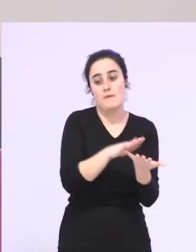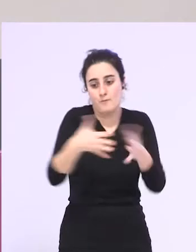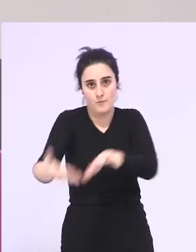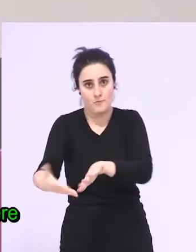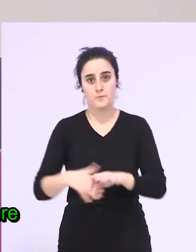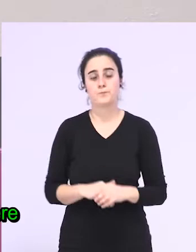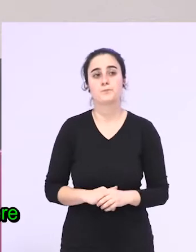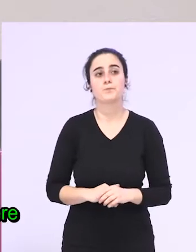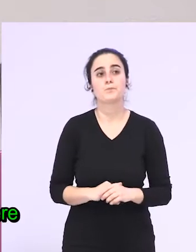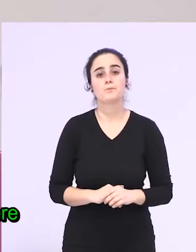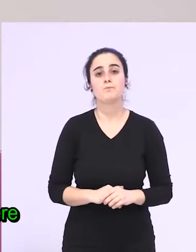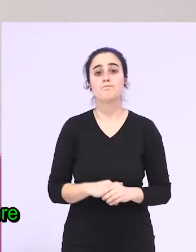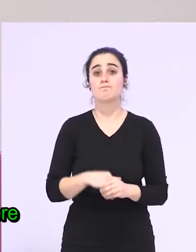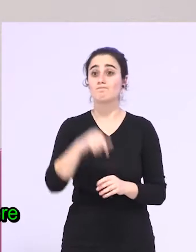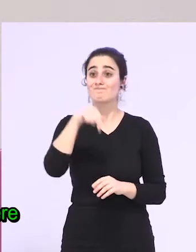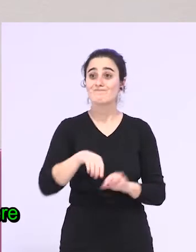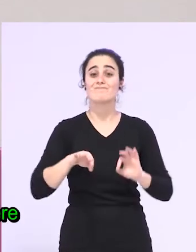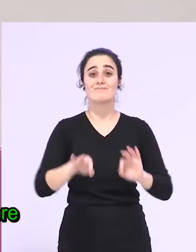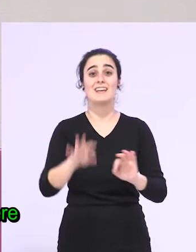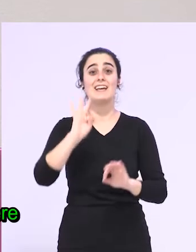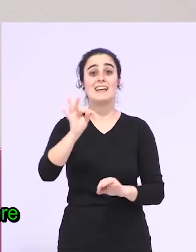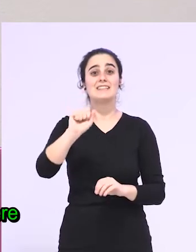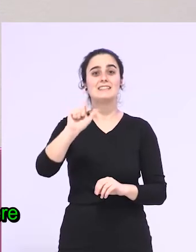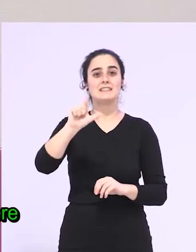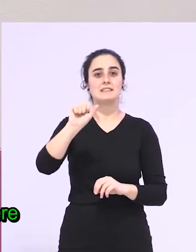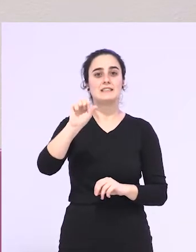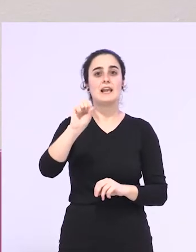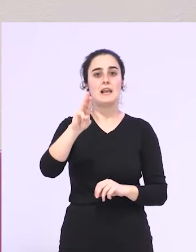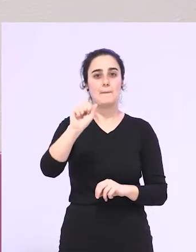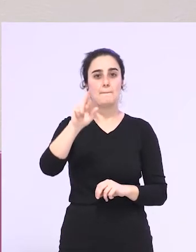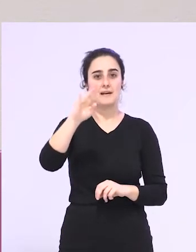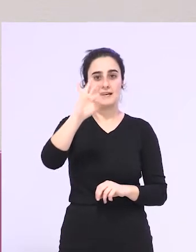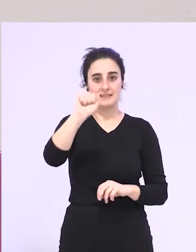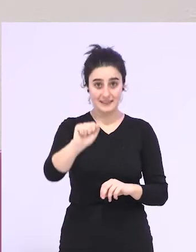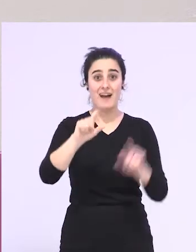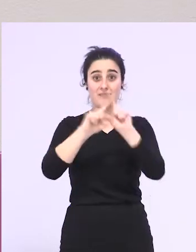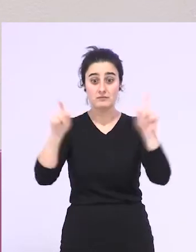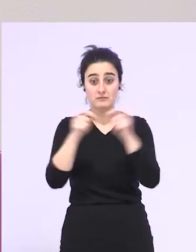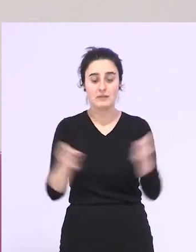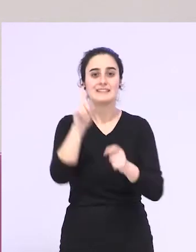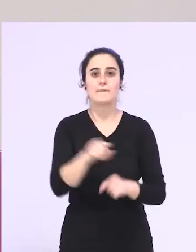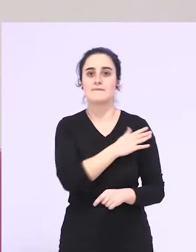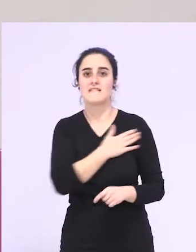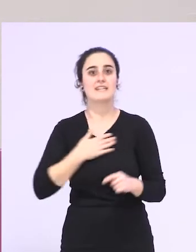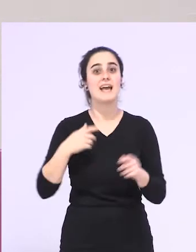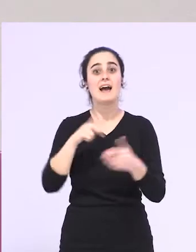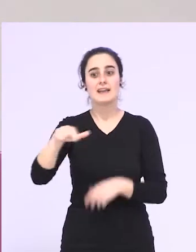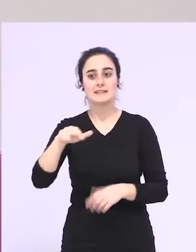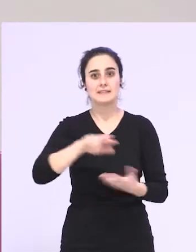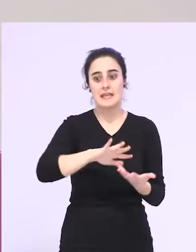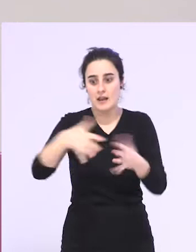ez? Kasu honetan, Txalaparta argitaletxeak ere interesa handia zeukan lan berdina gazteleraz argitaratzeko, eta